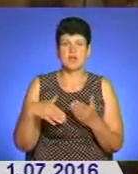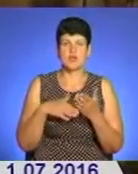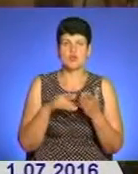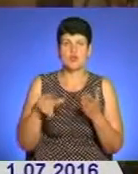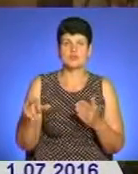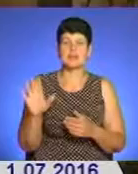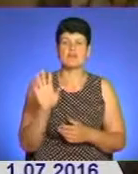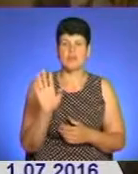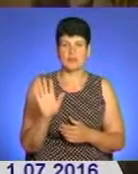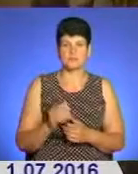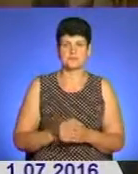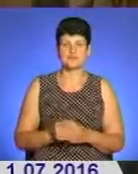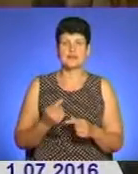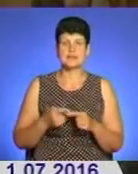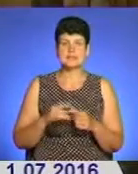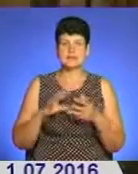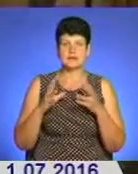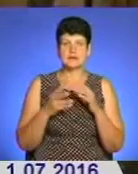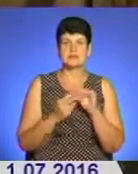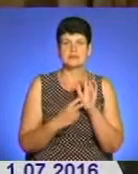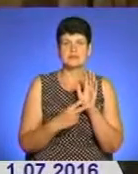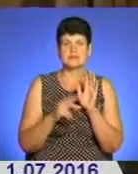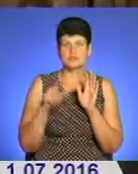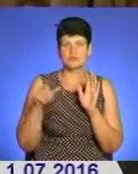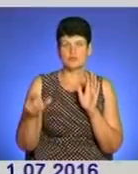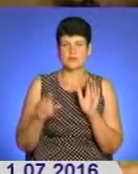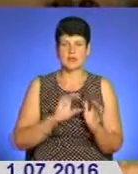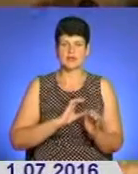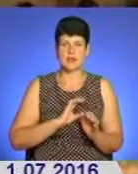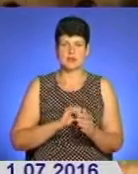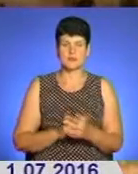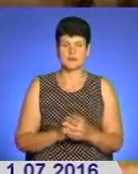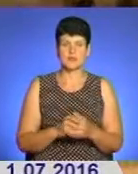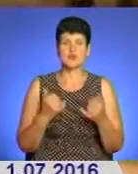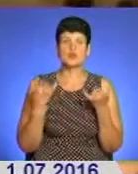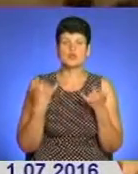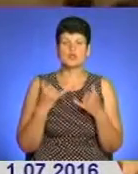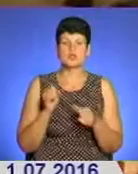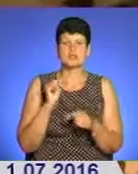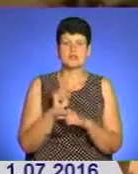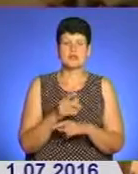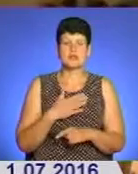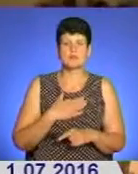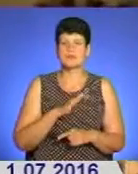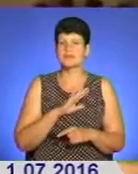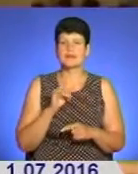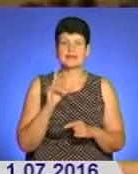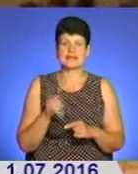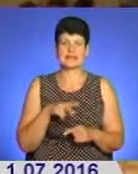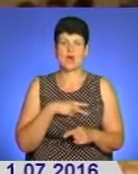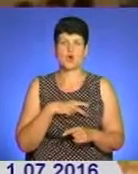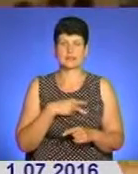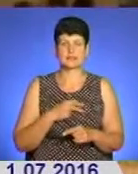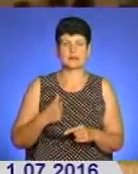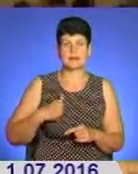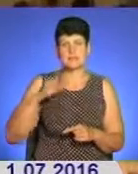5. Це в нас виходить 70 чоловік приблизно, 70 медалей. Сьогоднішнє завдання моє не тільки нагородити бійців,